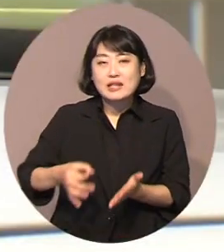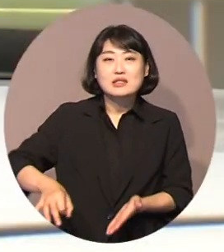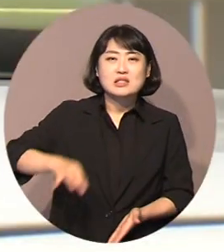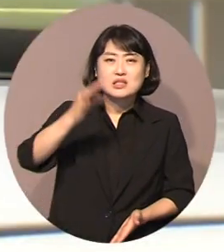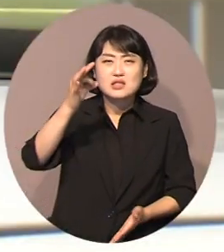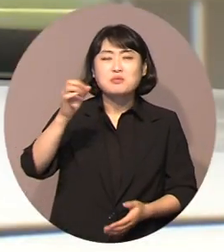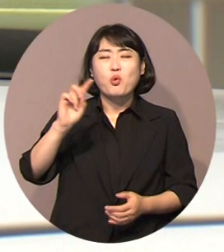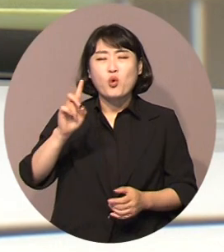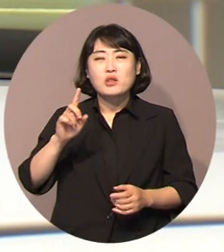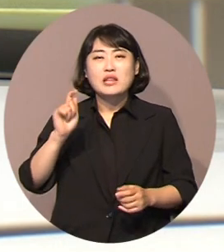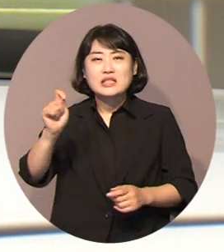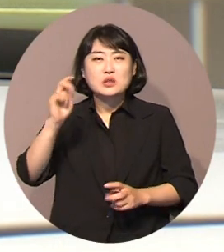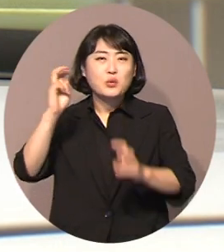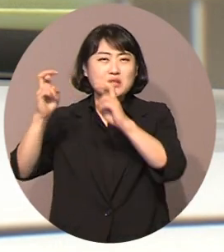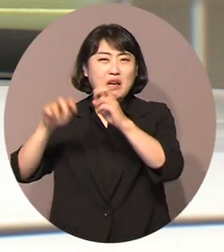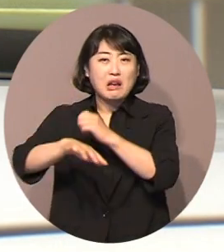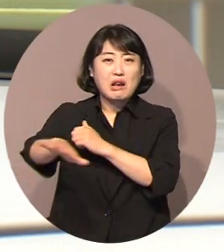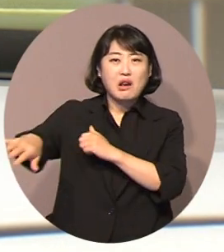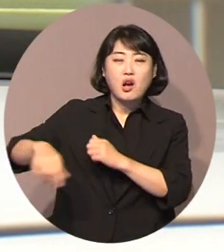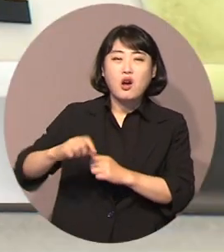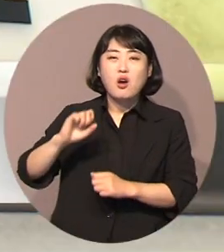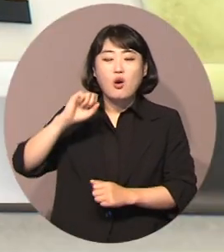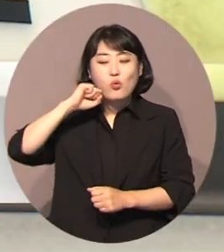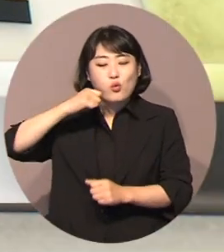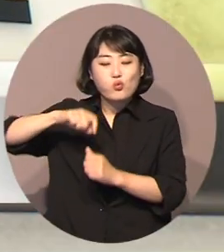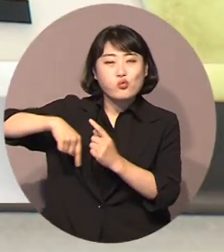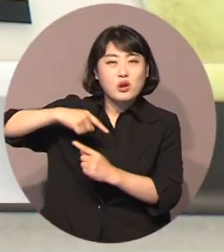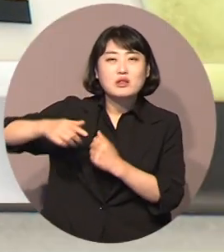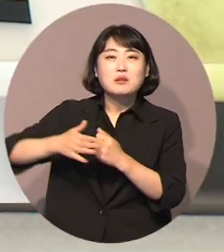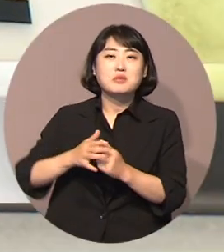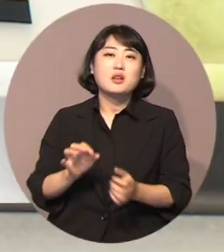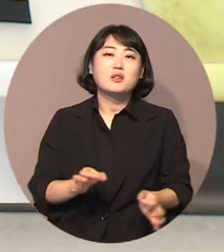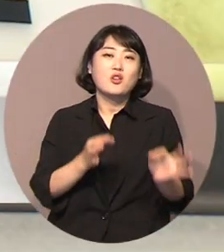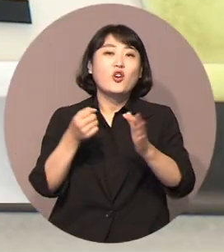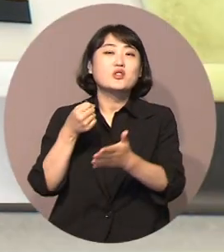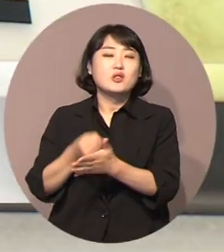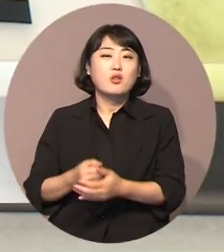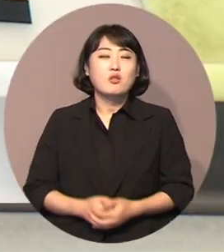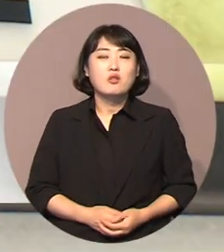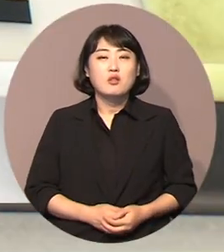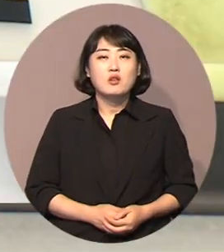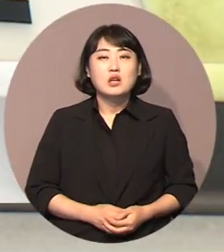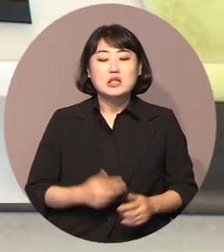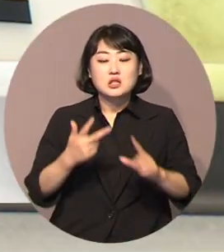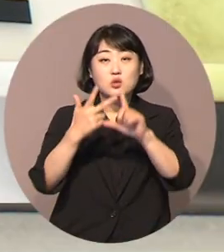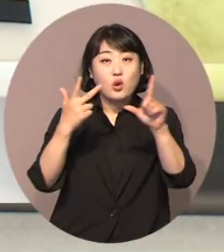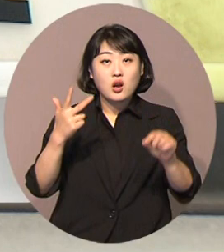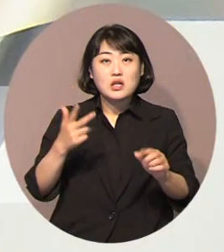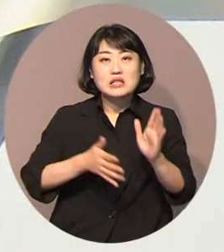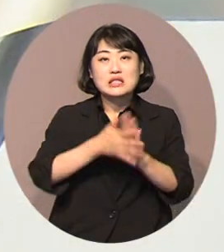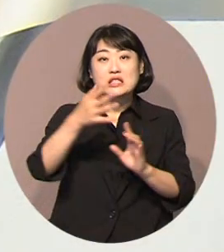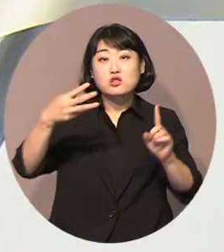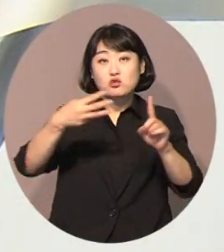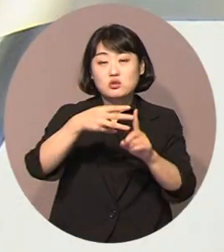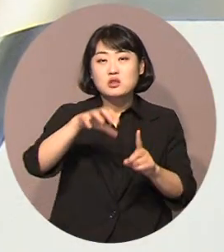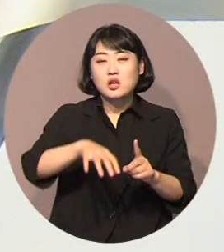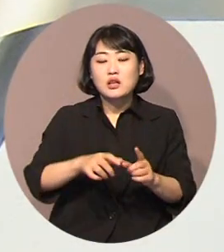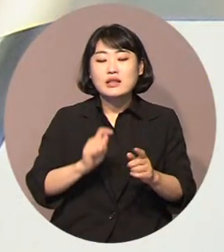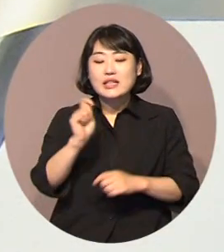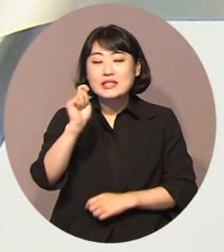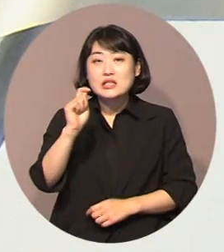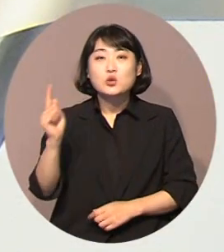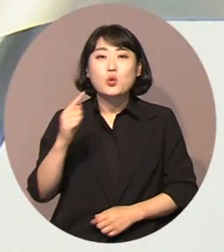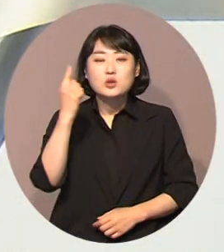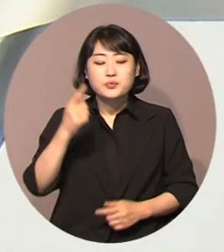택시업계 경영난을 고려해 요금 인상을 결정했다며 택시 요금은 다음 달 각 시군에서 택시운임 조정